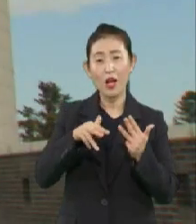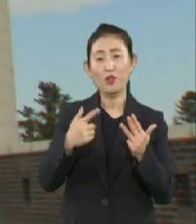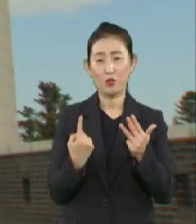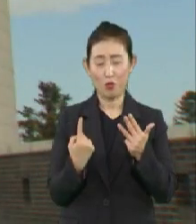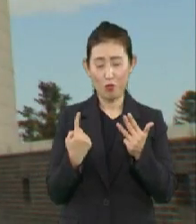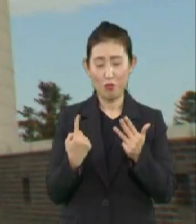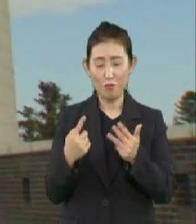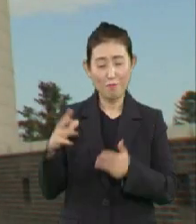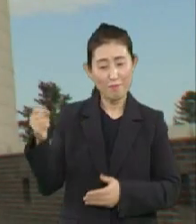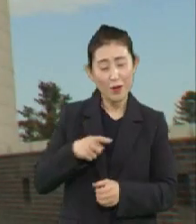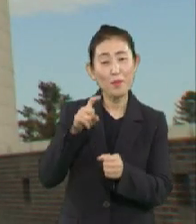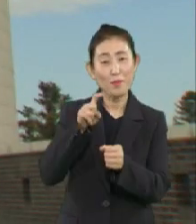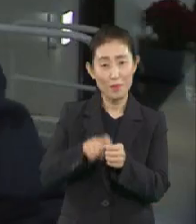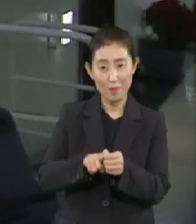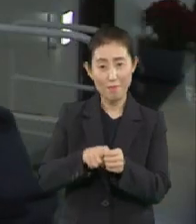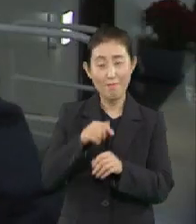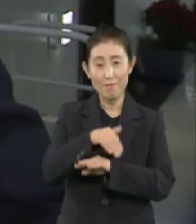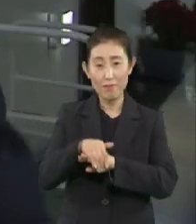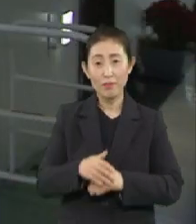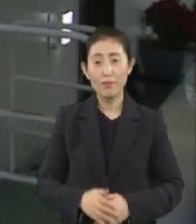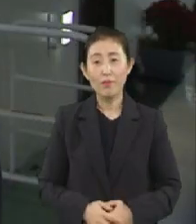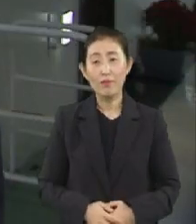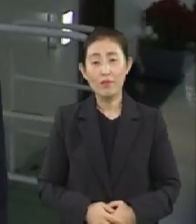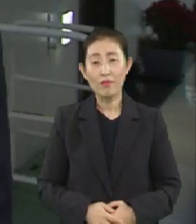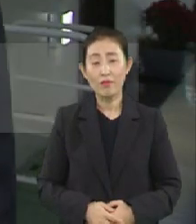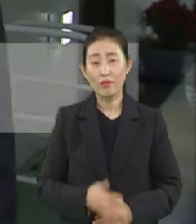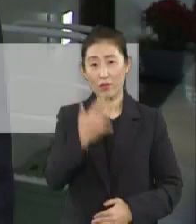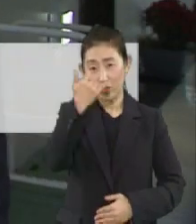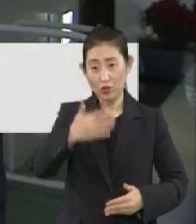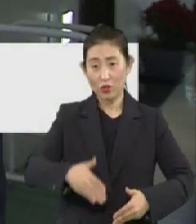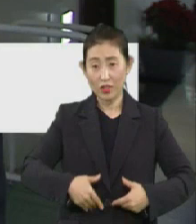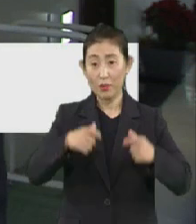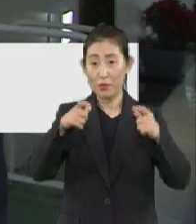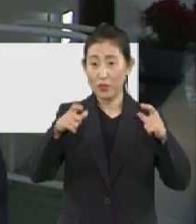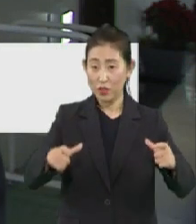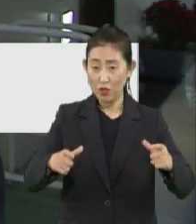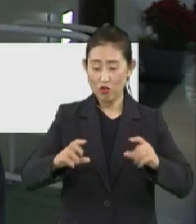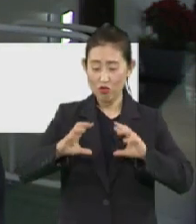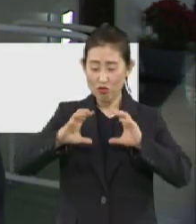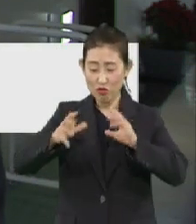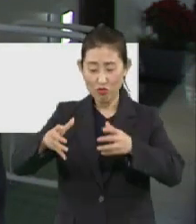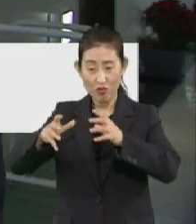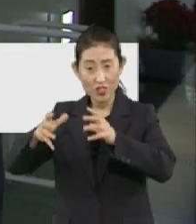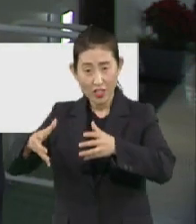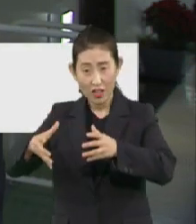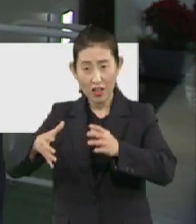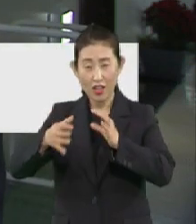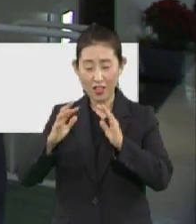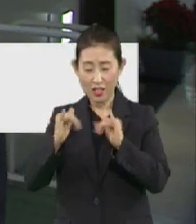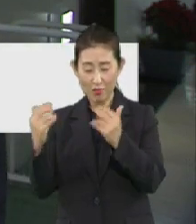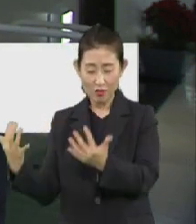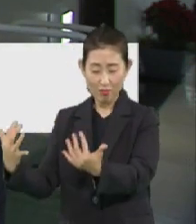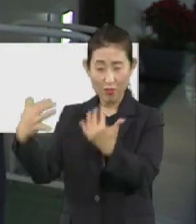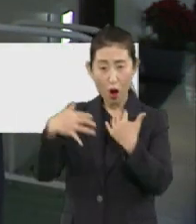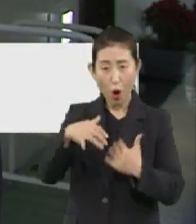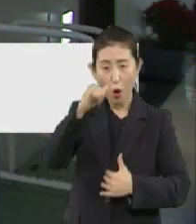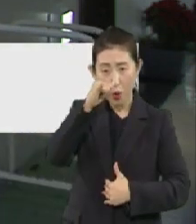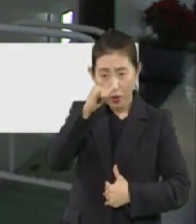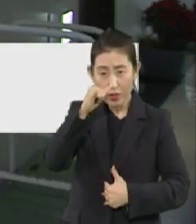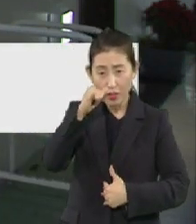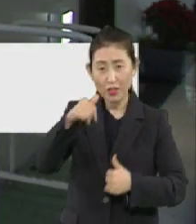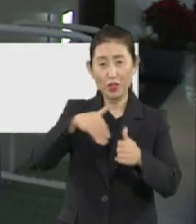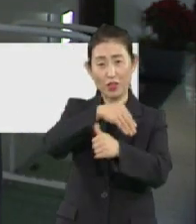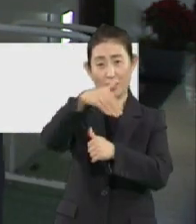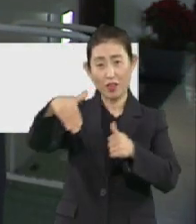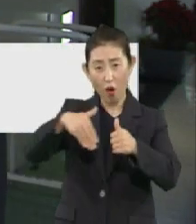원 시대를 목표로 하고 있습니다. 충남이 보다 여러 가지 국제적인 명소라든가 또 이런 그 인프라 확대를